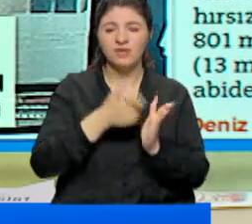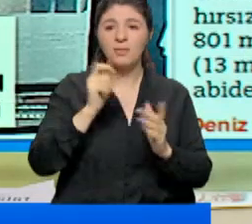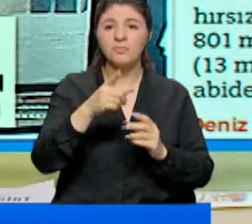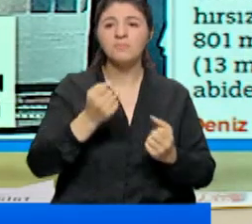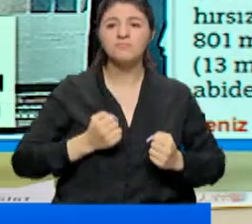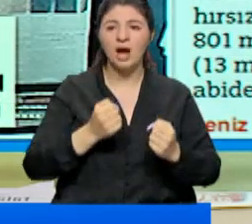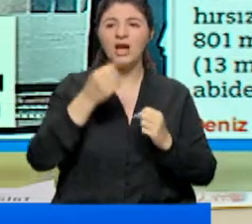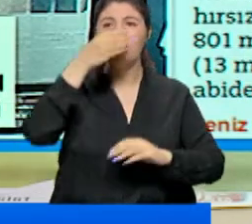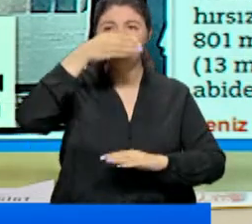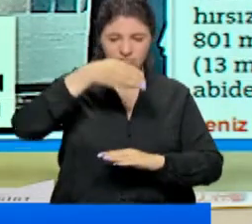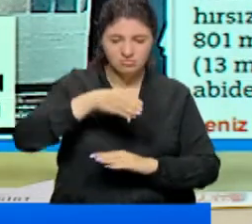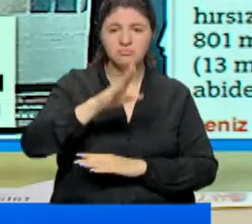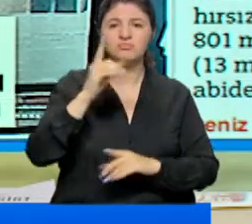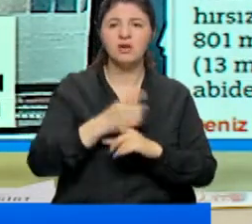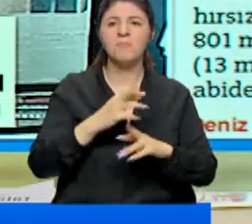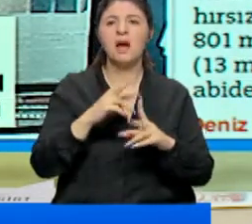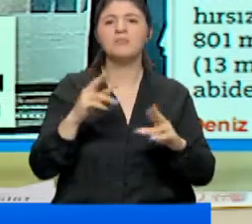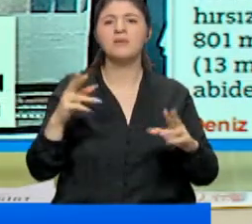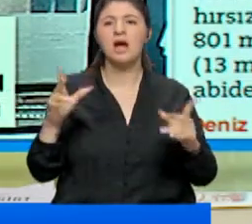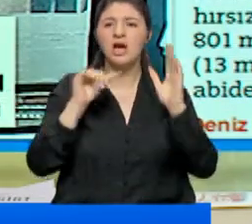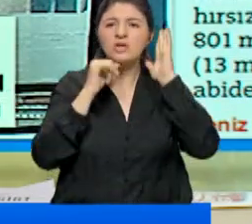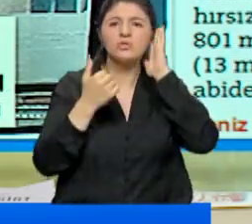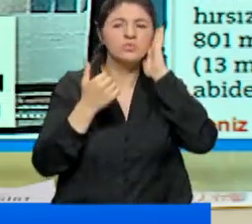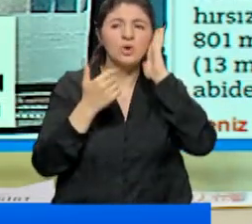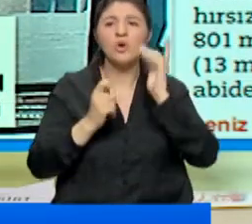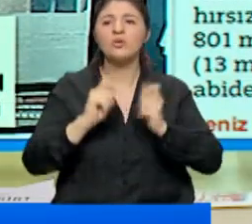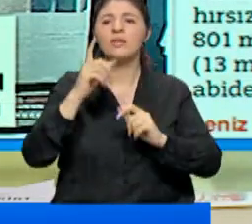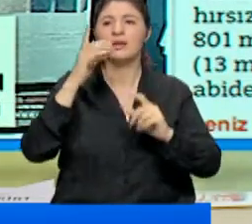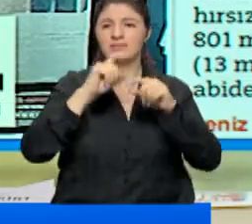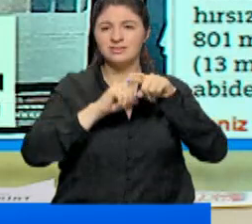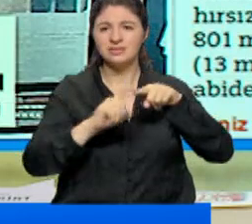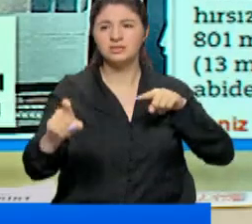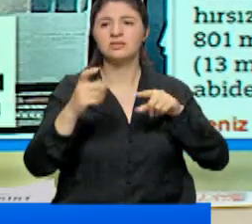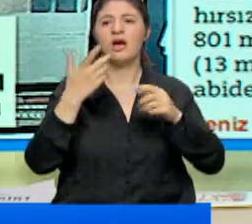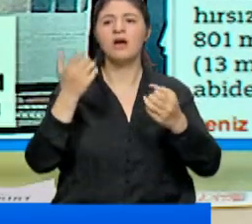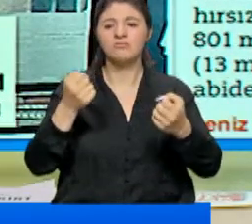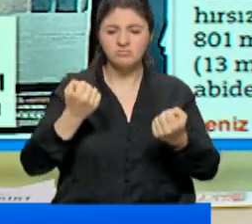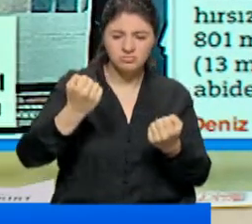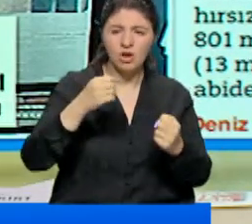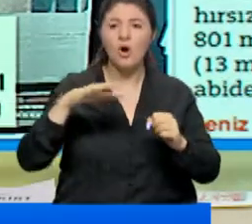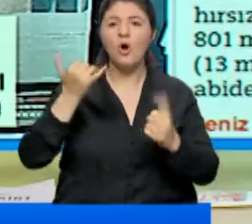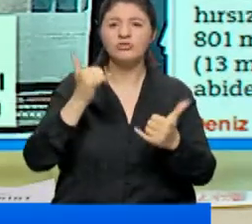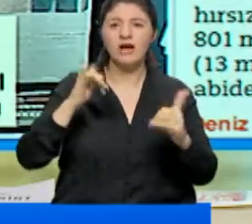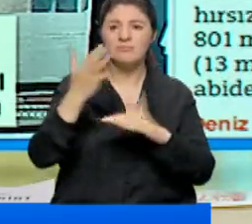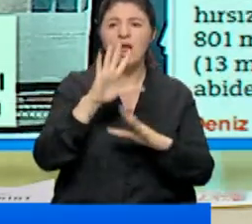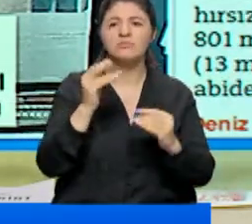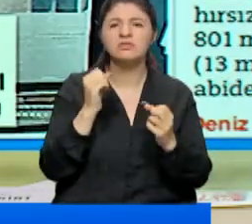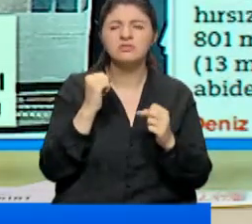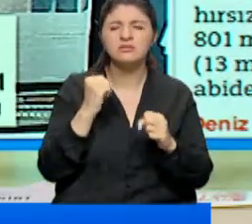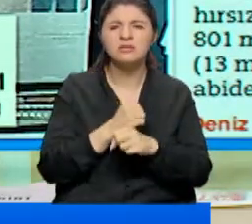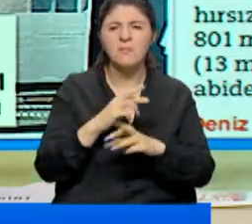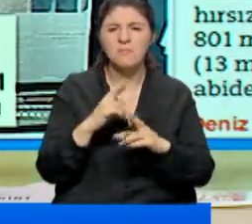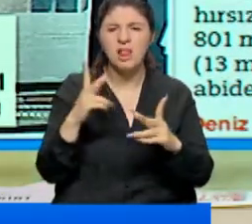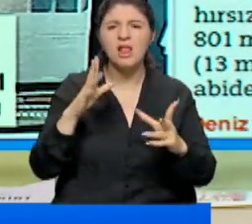yapılan ankaparktaki dinozor heykelleri parçalanmış hiç kullanılmayan teleferik yetkiler ve lunapark oyuncakları Paslanmış